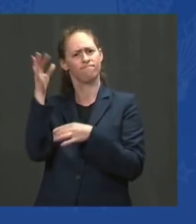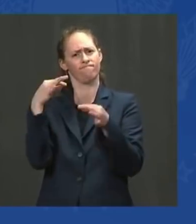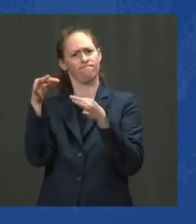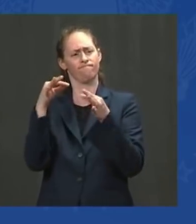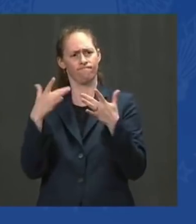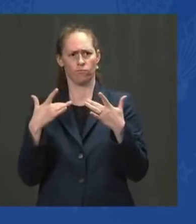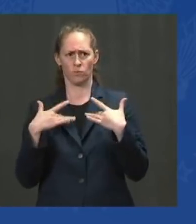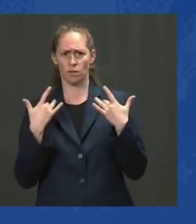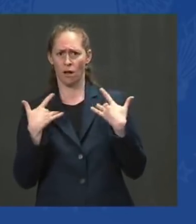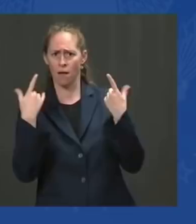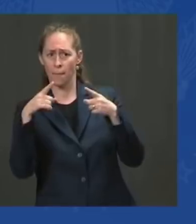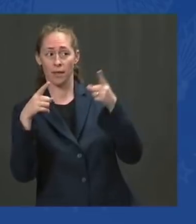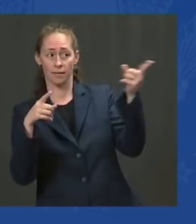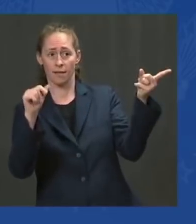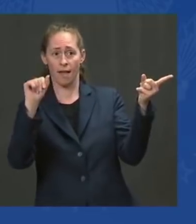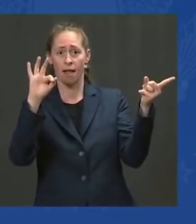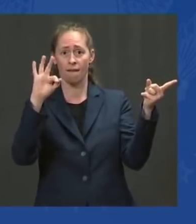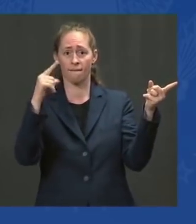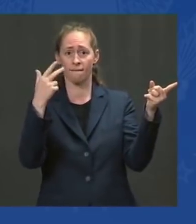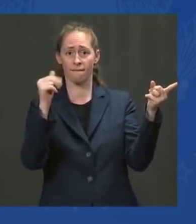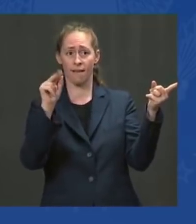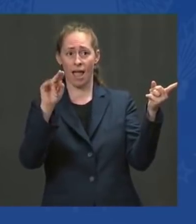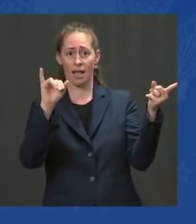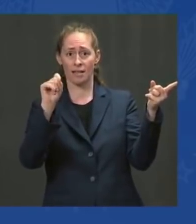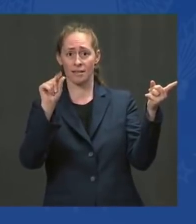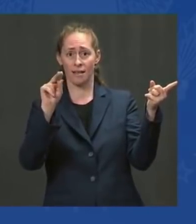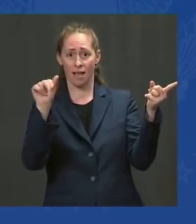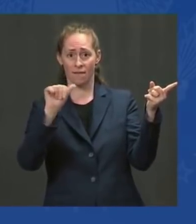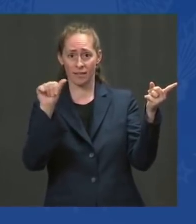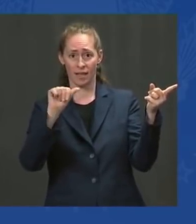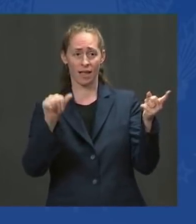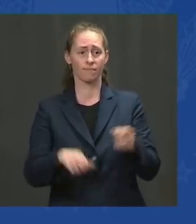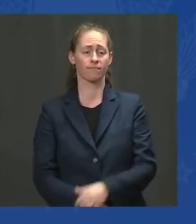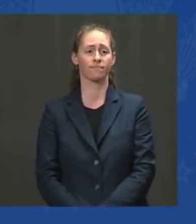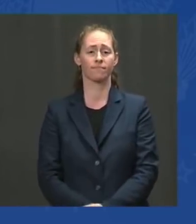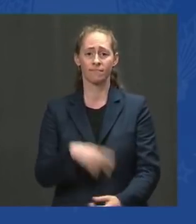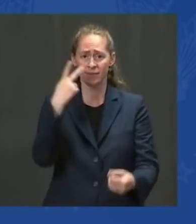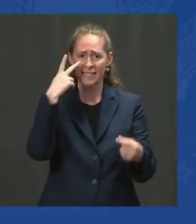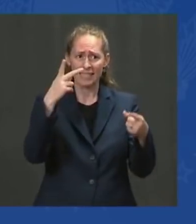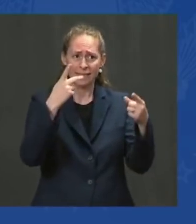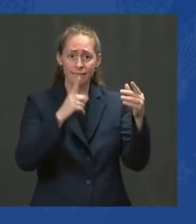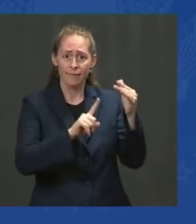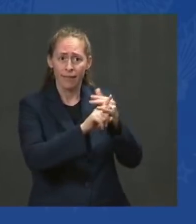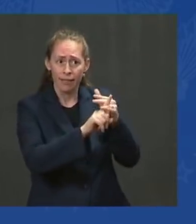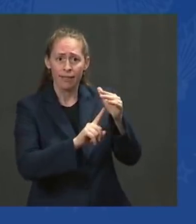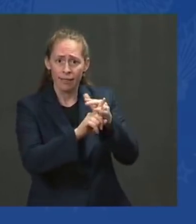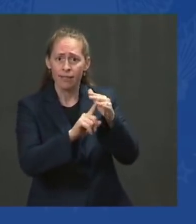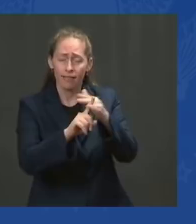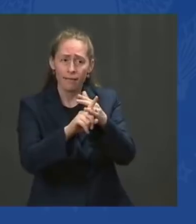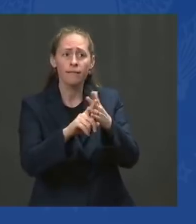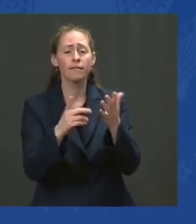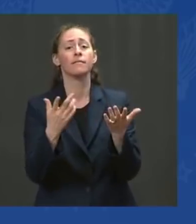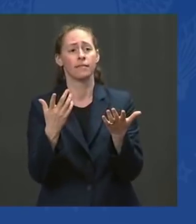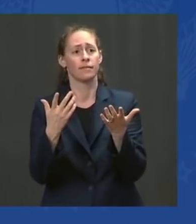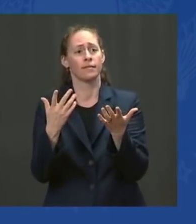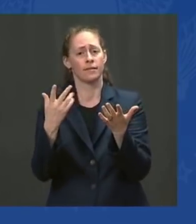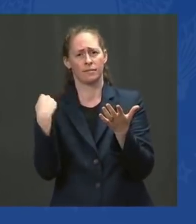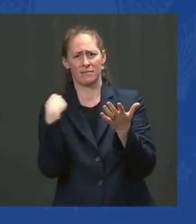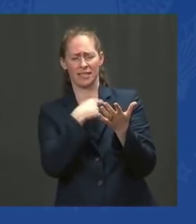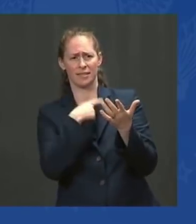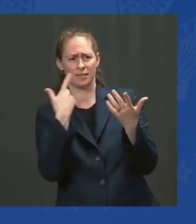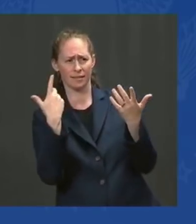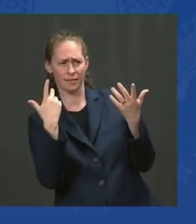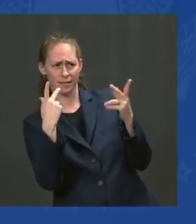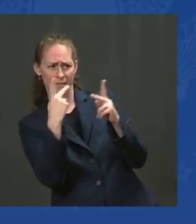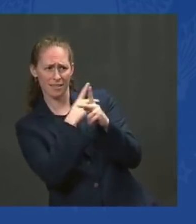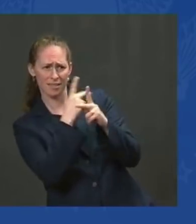表达了白宫对阿富汗局势发生如此之快变化它的原因一个官方的一个